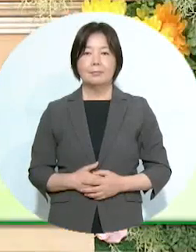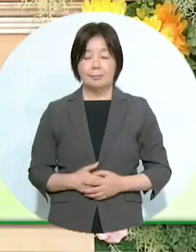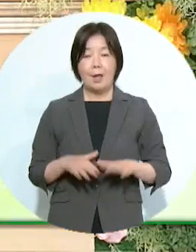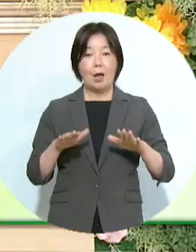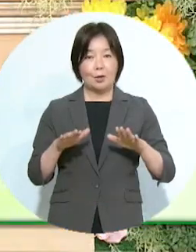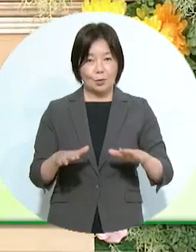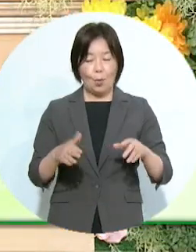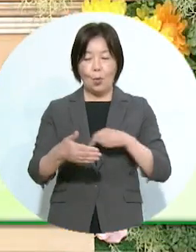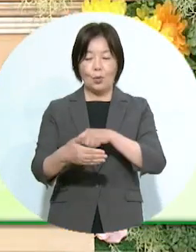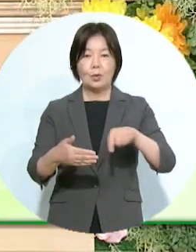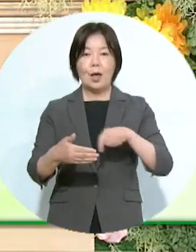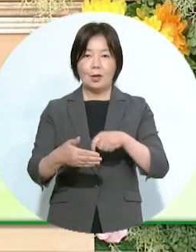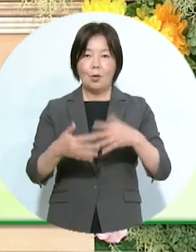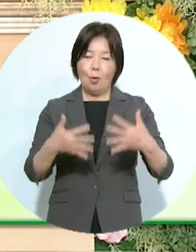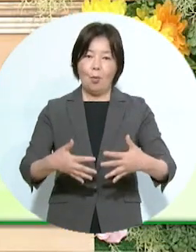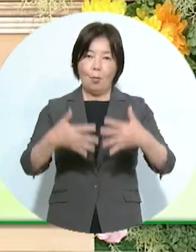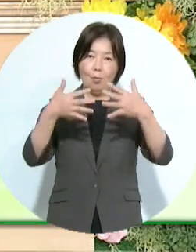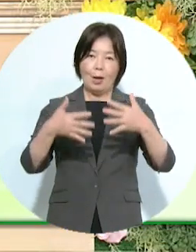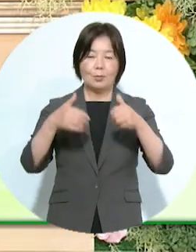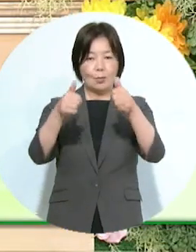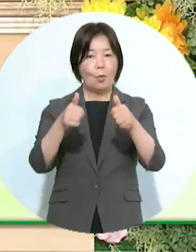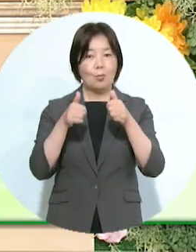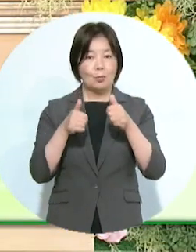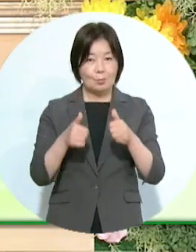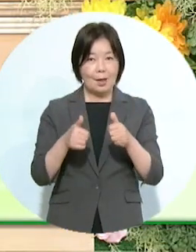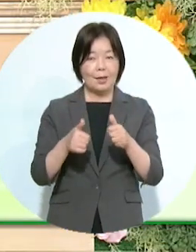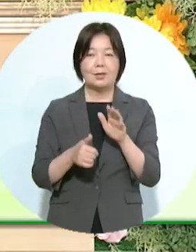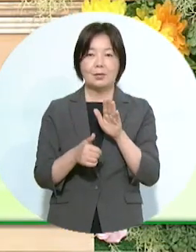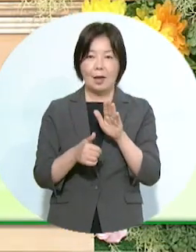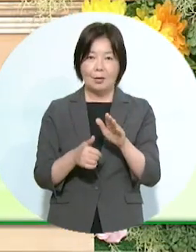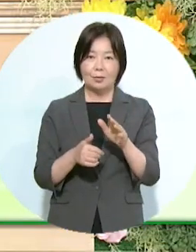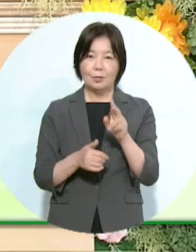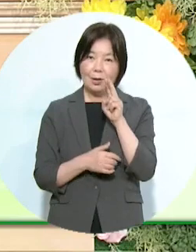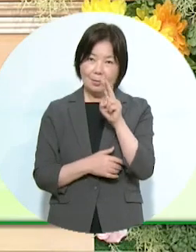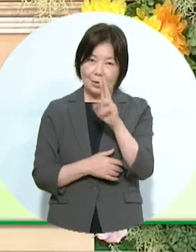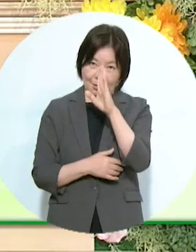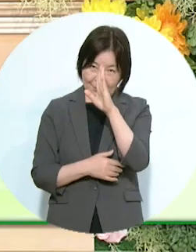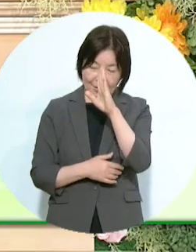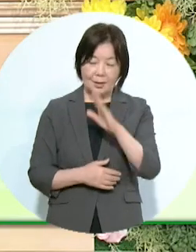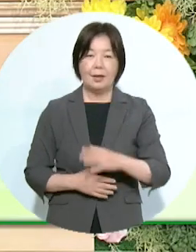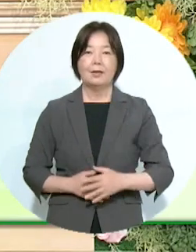今日お伝えした内容は番組のホームページにアップしていますのでご活用ください。